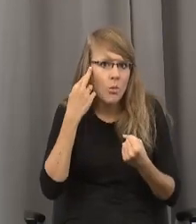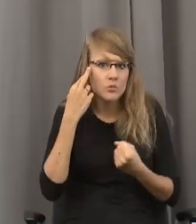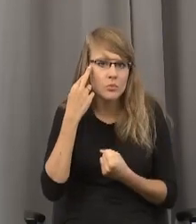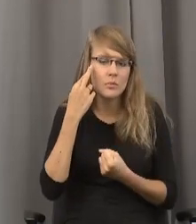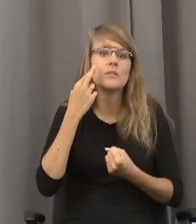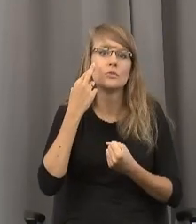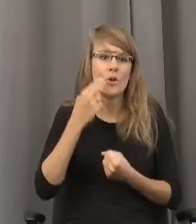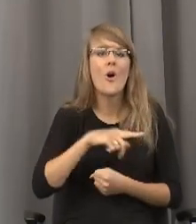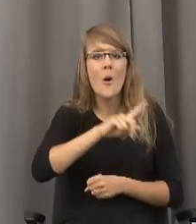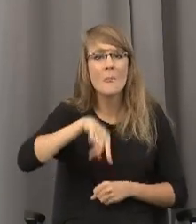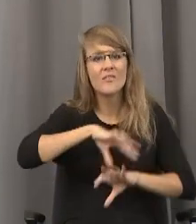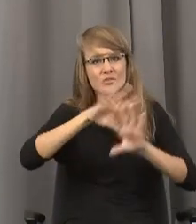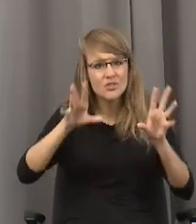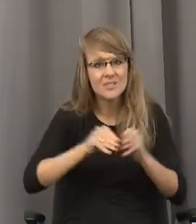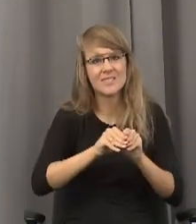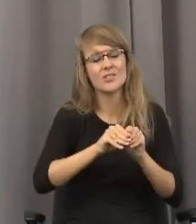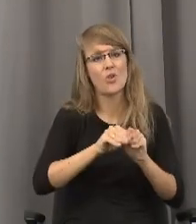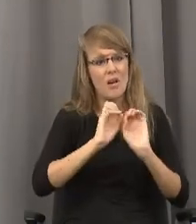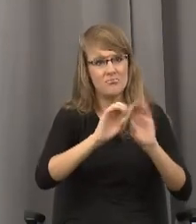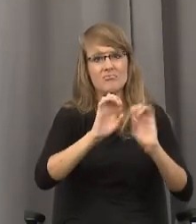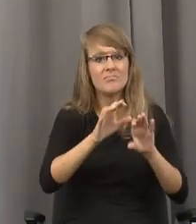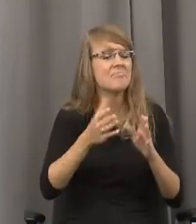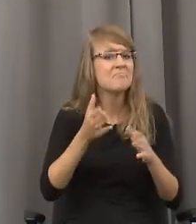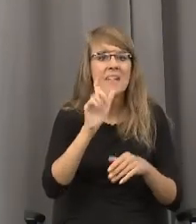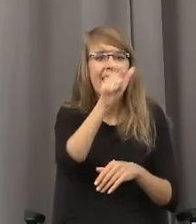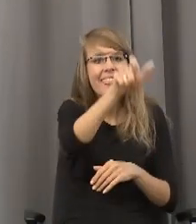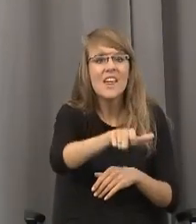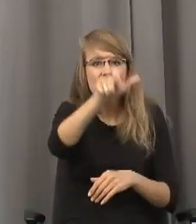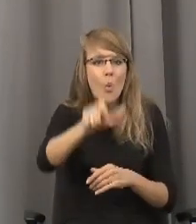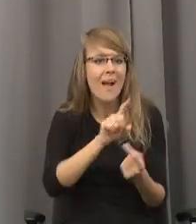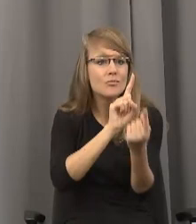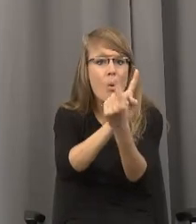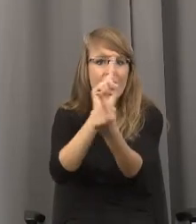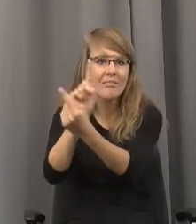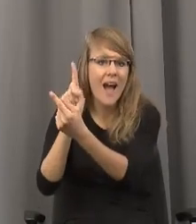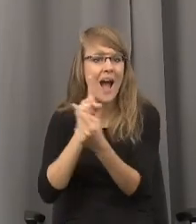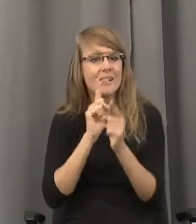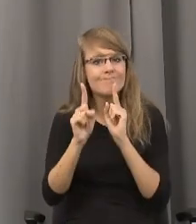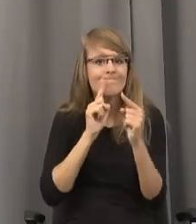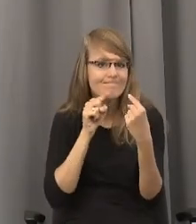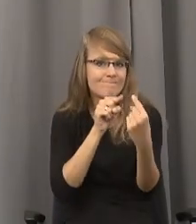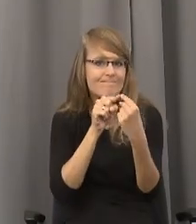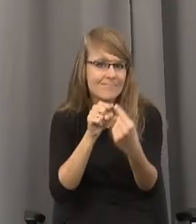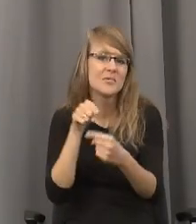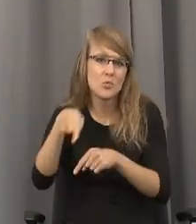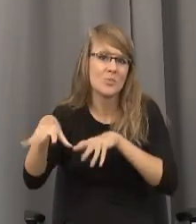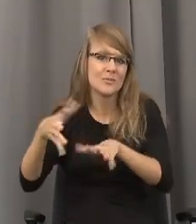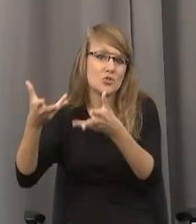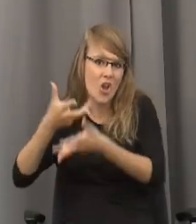To wszystko dajemy w rozmowach indywidualnych, na spotkaniach w stowarzyszeniach, na